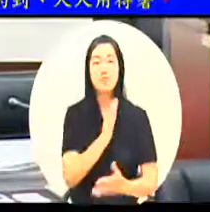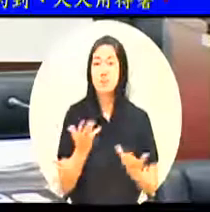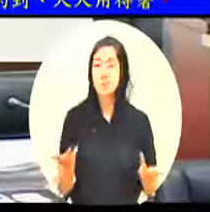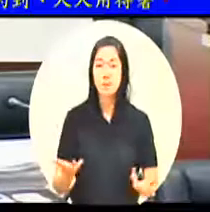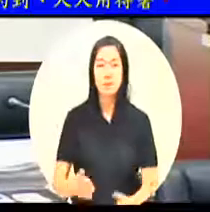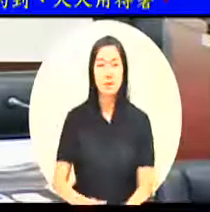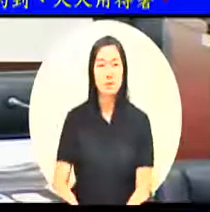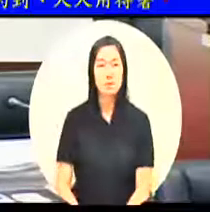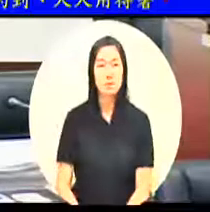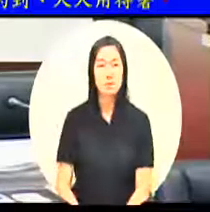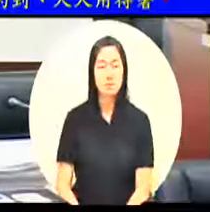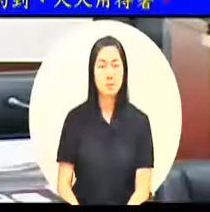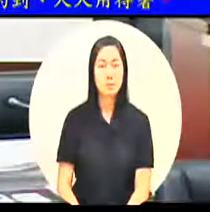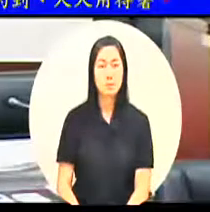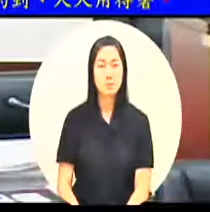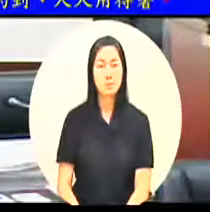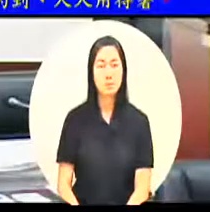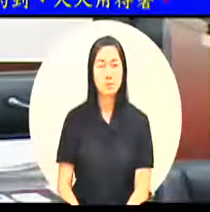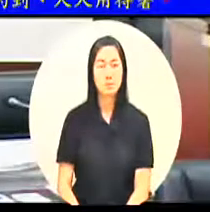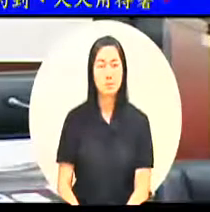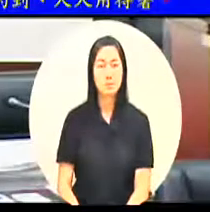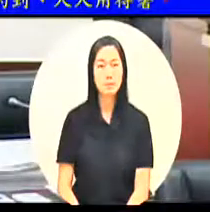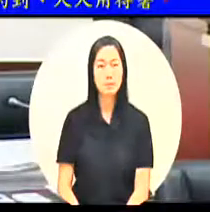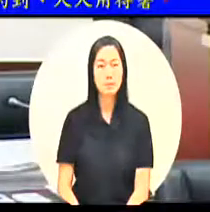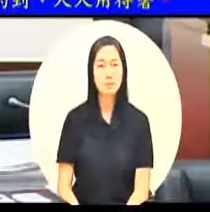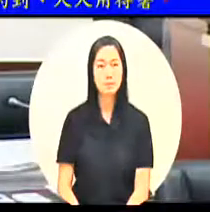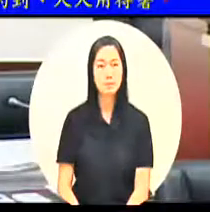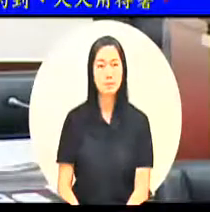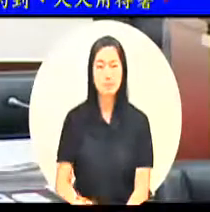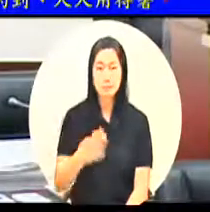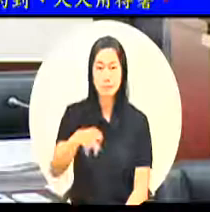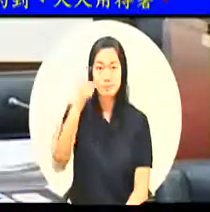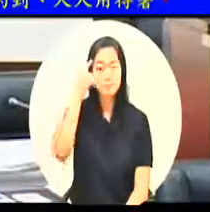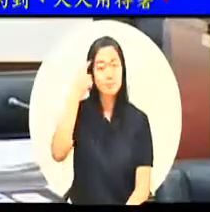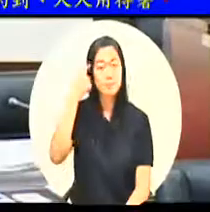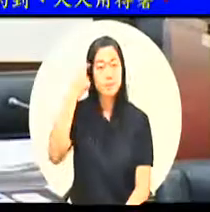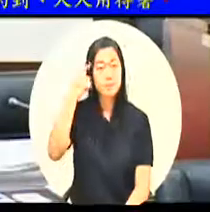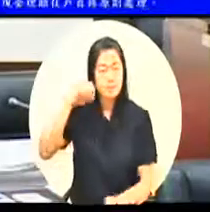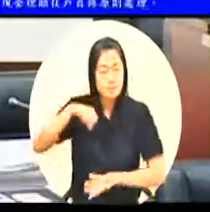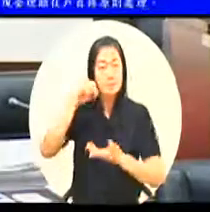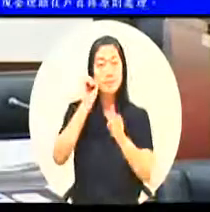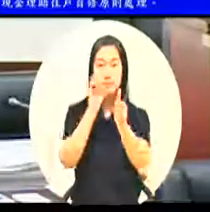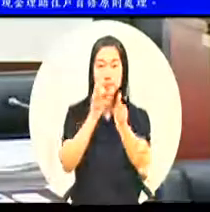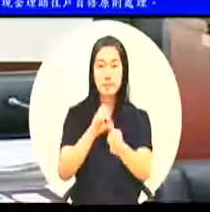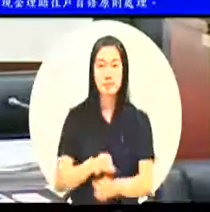长讲科学哈，而且第二我就有一些建议案跟市长讲哈。